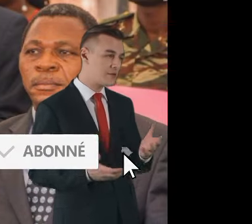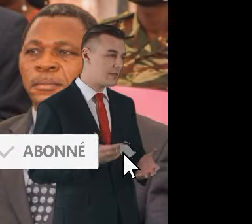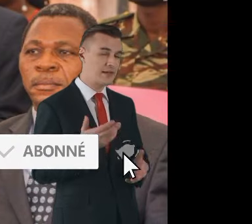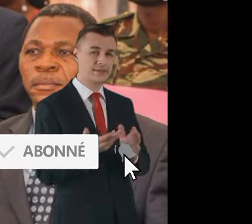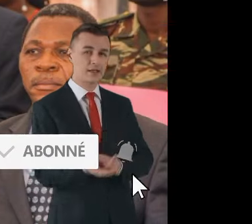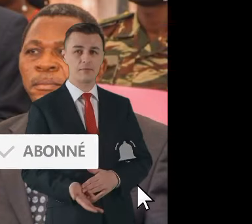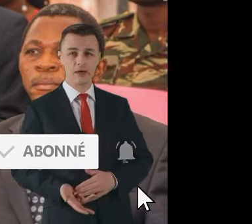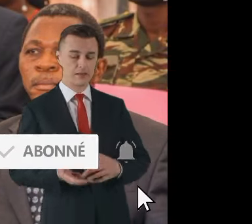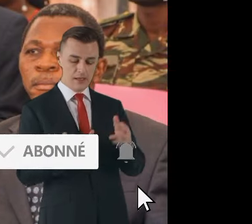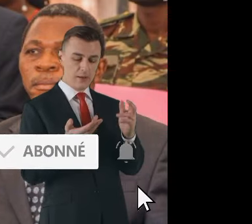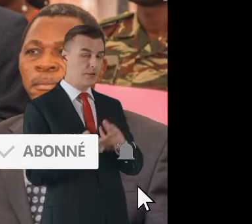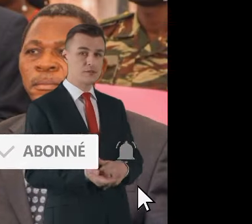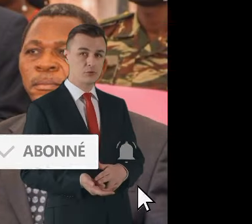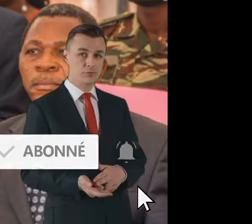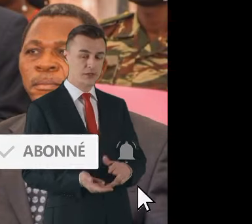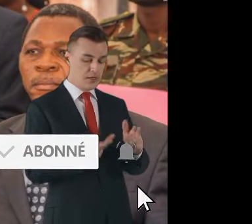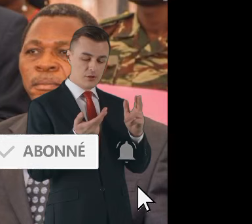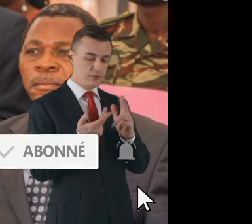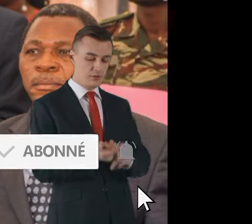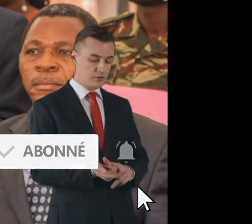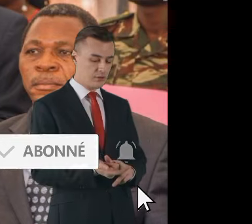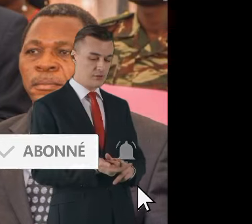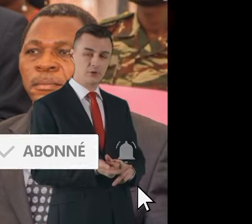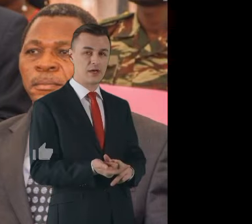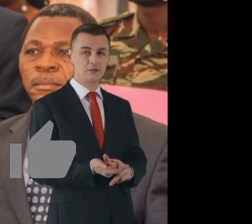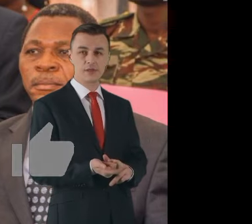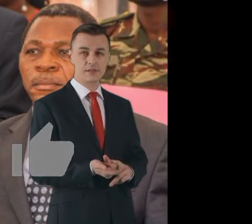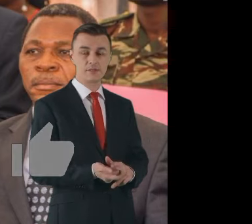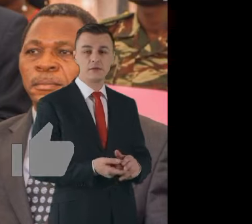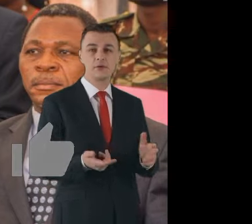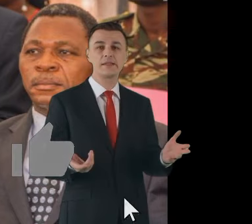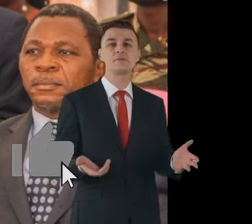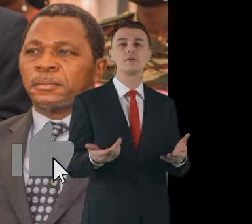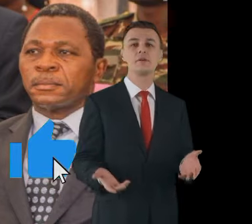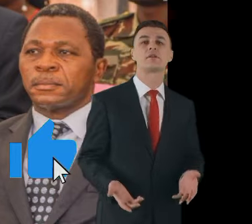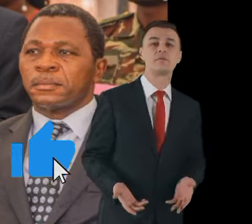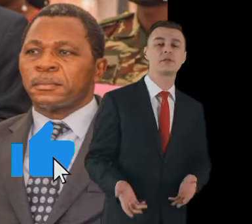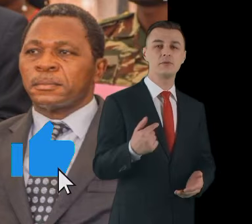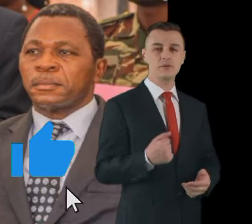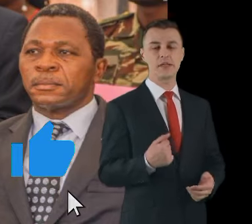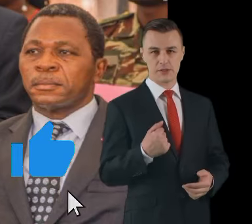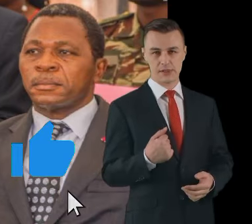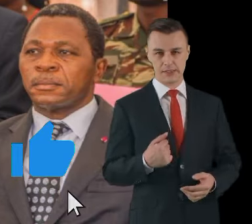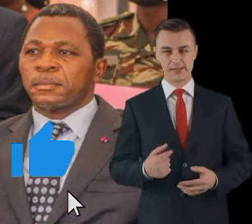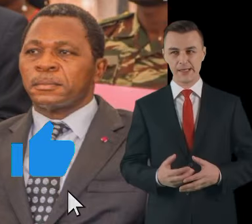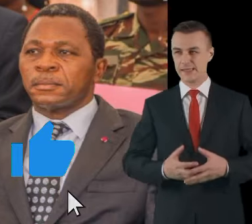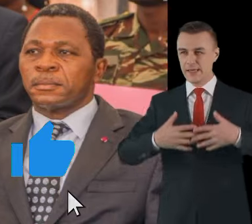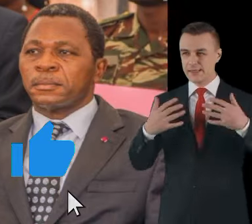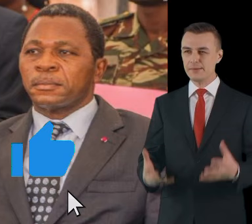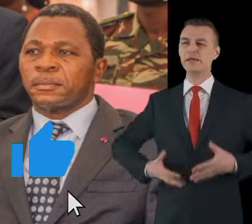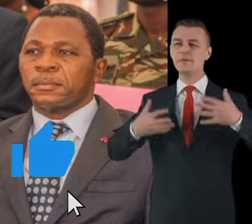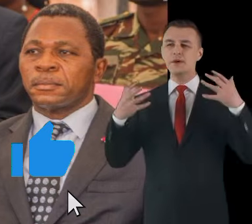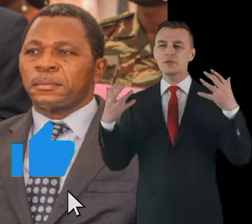une confidence de la chaîne YouTube Cameroun Web, dont voici un extrait. Citant Boris Berthold, la chaîne indique que le MINA estime ne plus être certain de